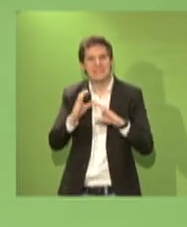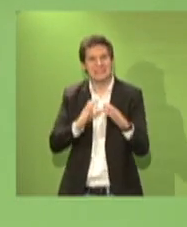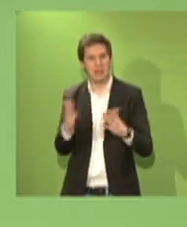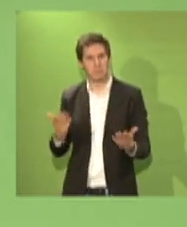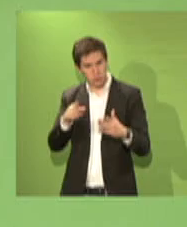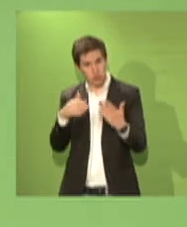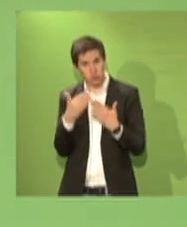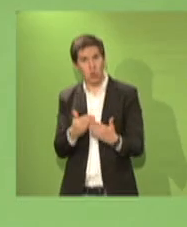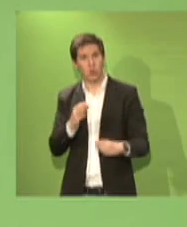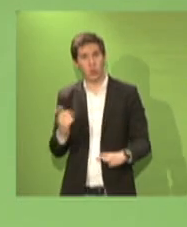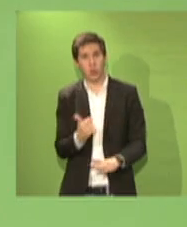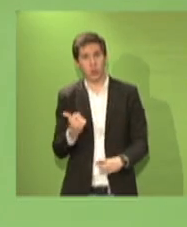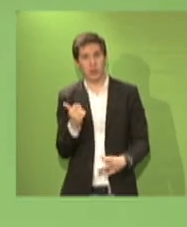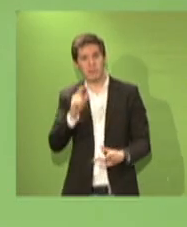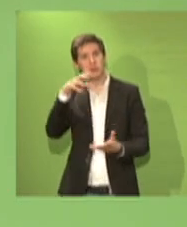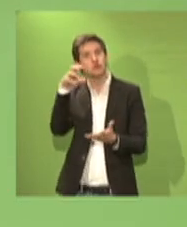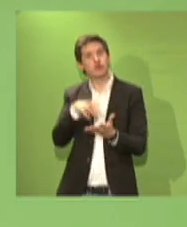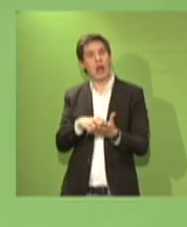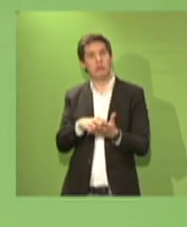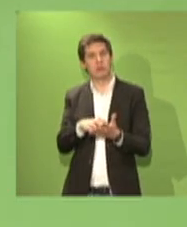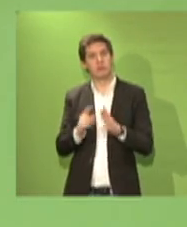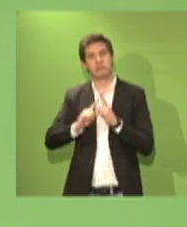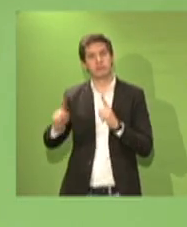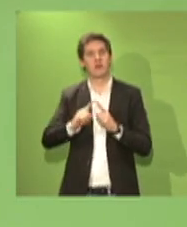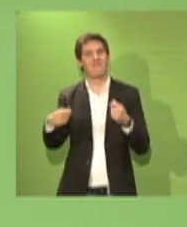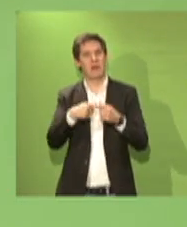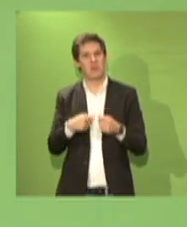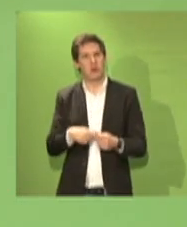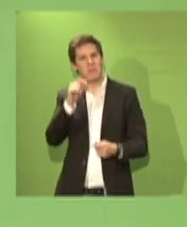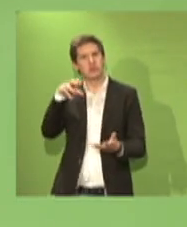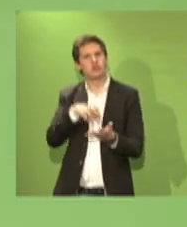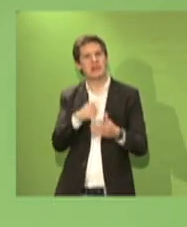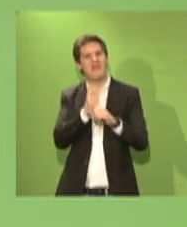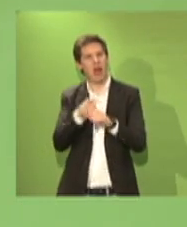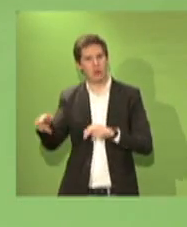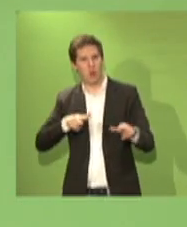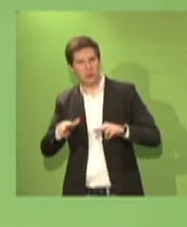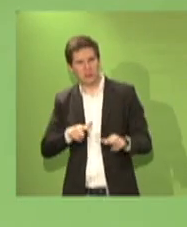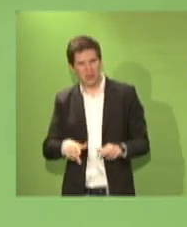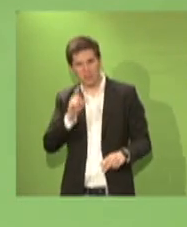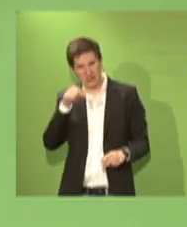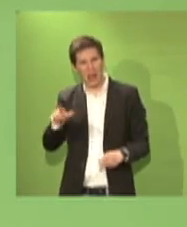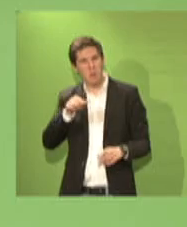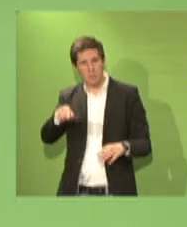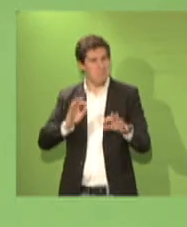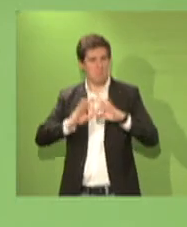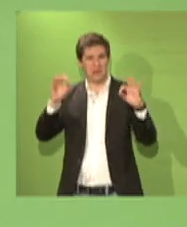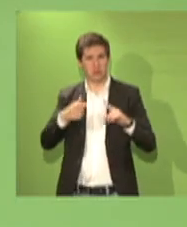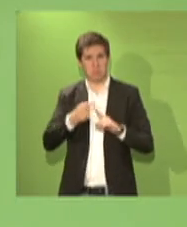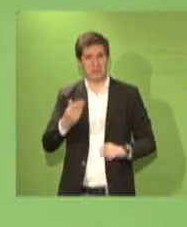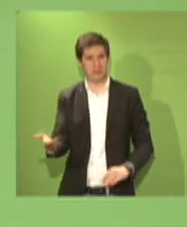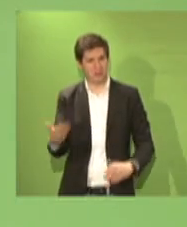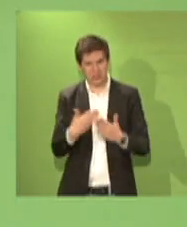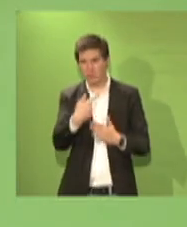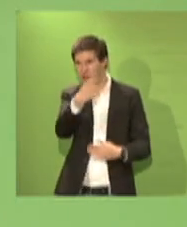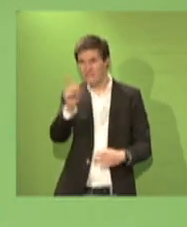und stadtnahe Verbindung im Bereich der Bürgerbusse angeht, von den Stadtwerken organisiert, da ist Lemgo wirklich landesweit Spitze. Und wer da was lernen möchte, wer